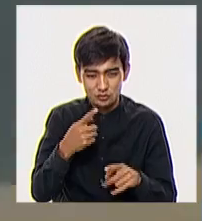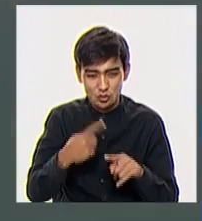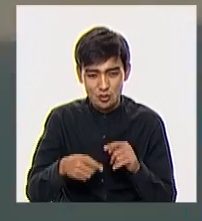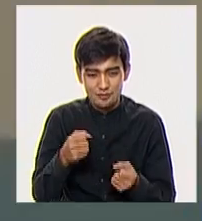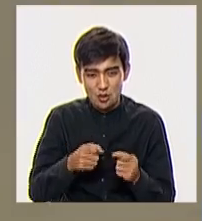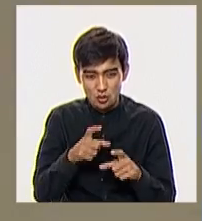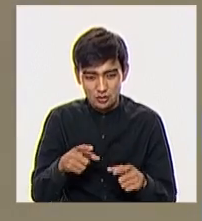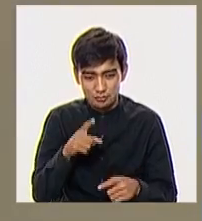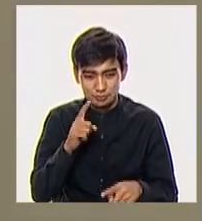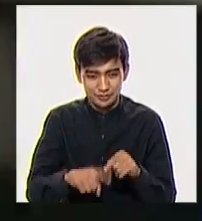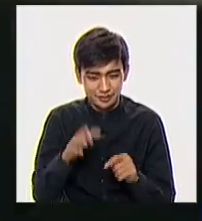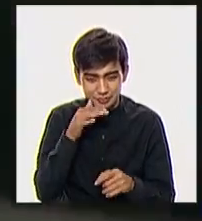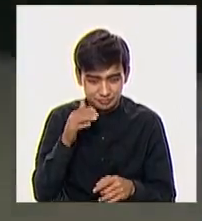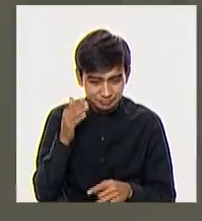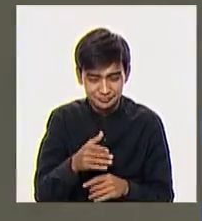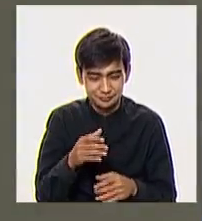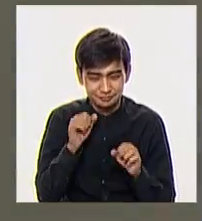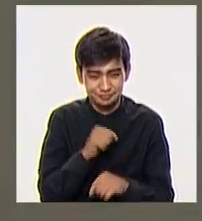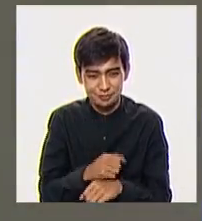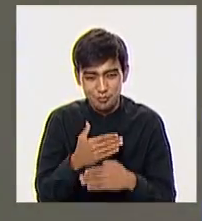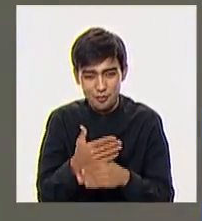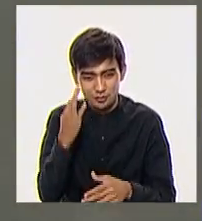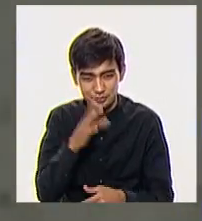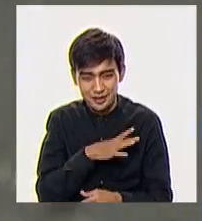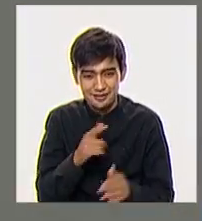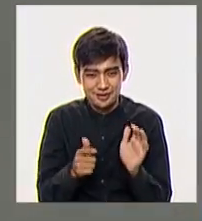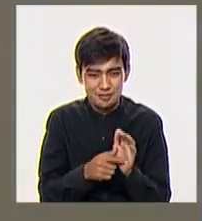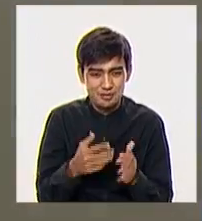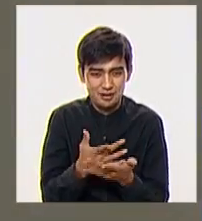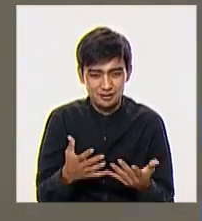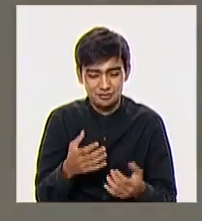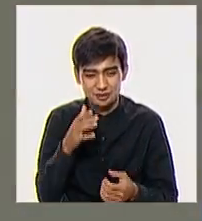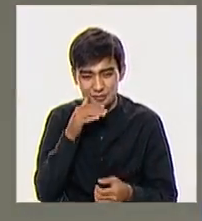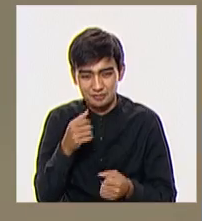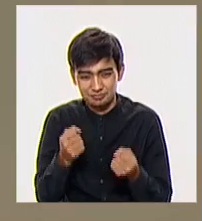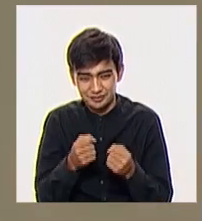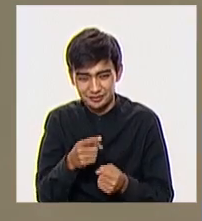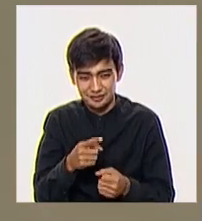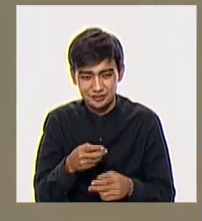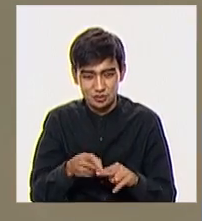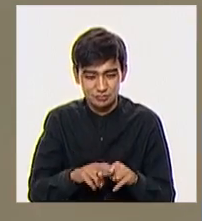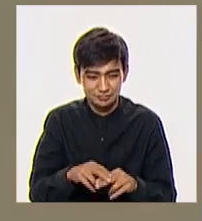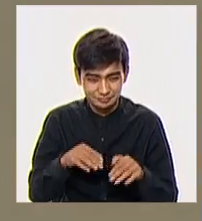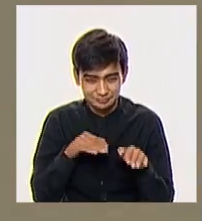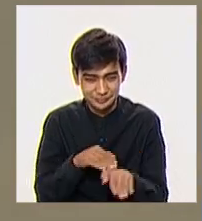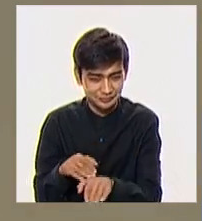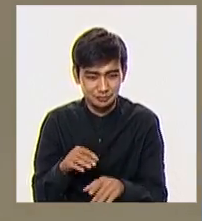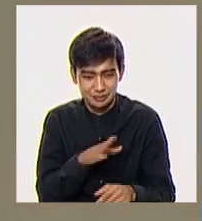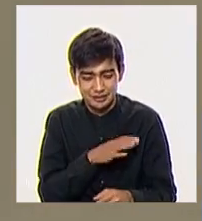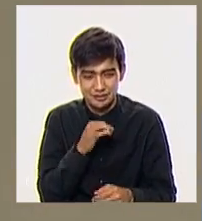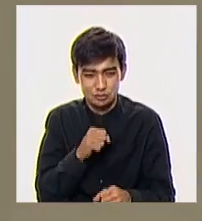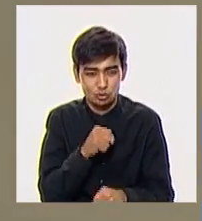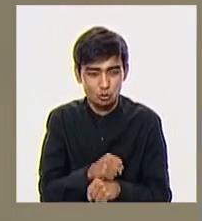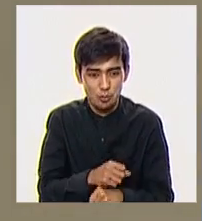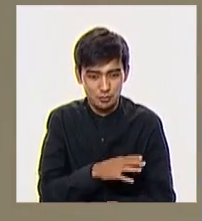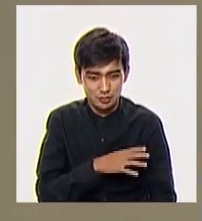жүргізушілер бірден төбетті құтқаруға ұмтылыпты. Сөйтіп, жеті бірдей көліктің көмегімен ит сүйреген жүргізушіні жол үстінде қыспақ қалып, әрең